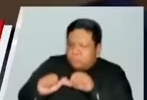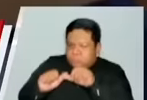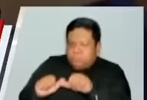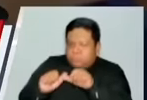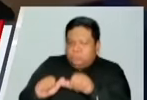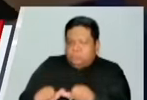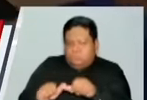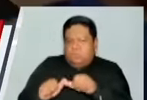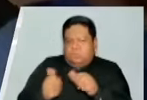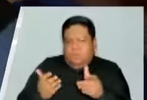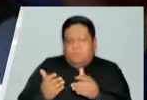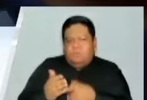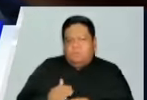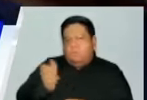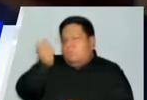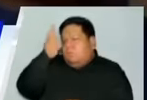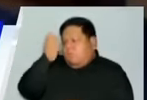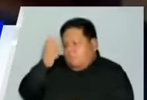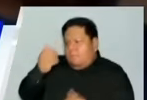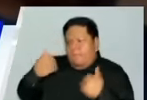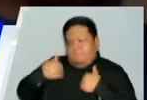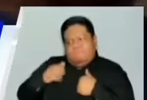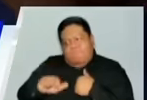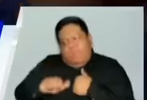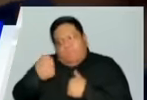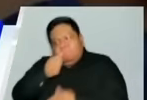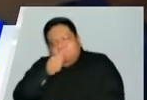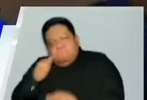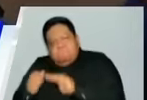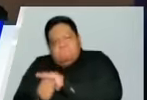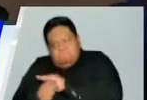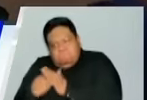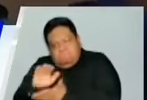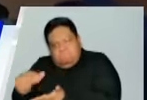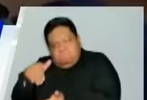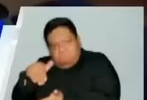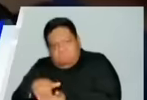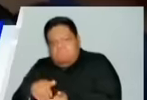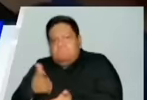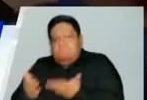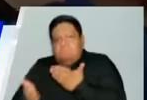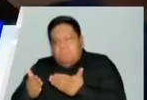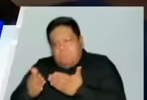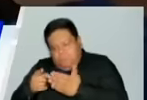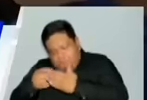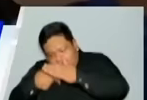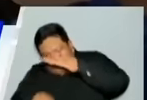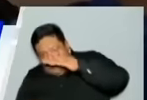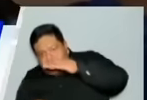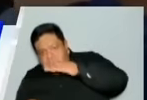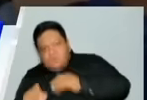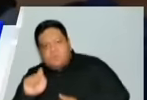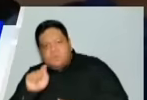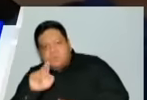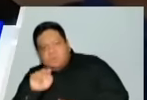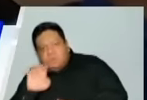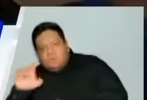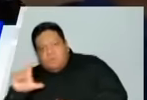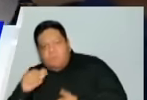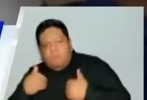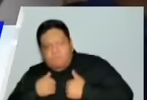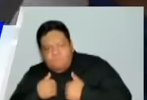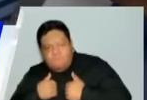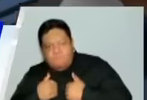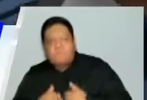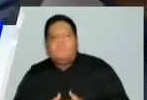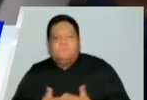an underground establishment and maybe a tunnel which we're looking for. So, possibly, meron din